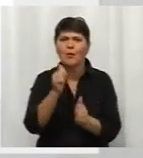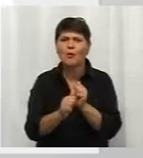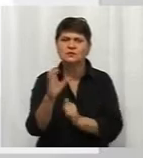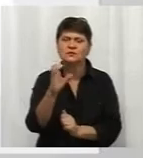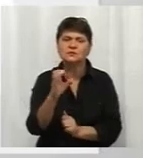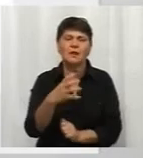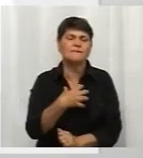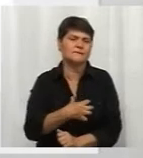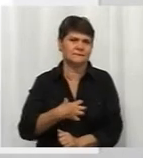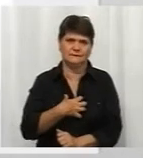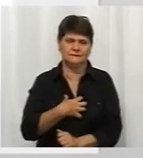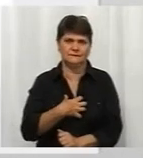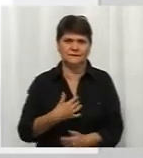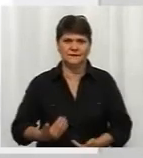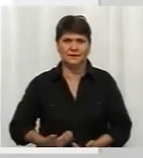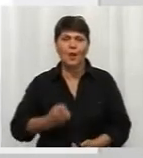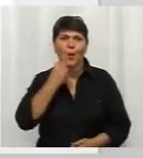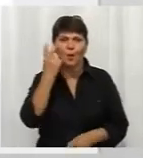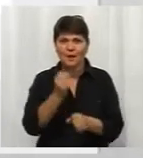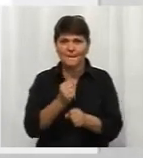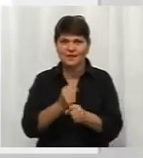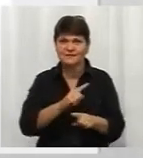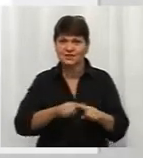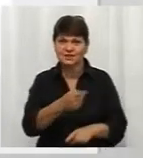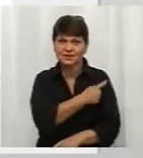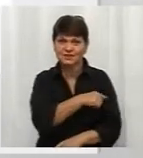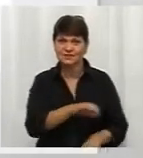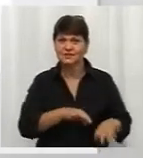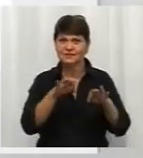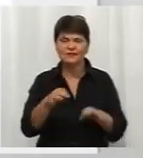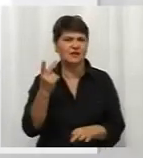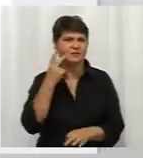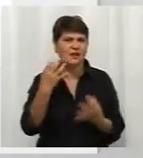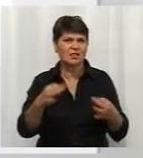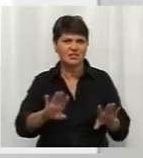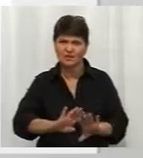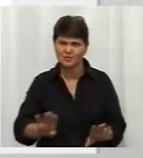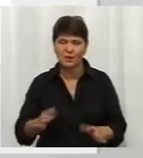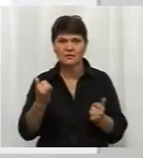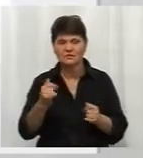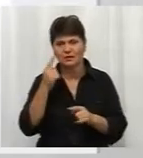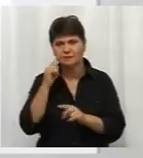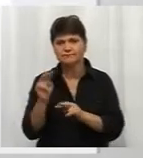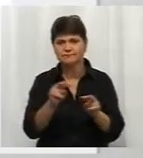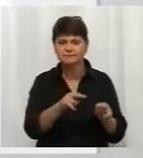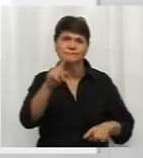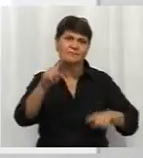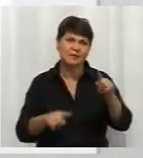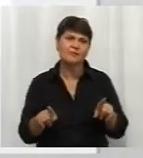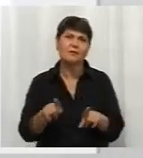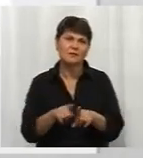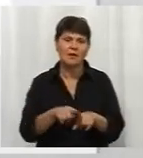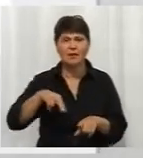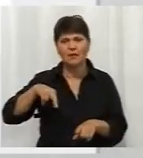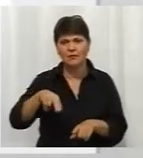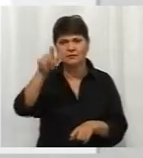вагу золота. Ще коли працювала на швидкій, часто не пропускали. Зараз теж спостерігаю іноді таку картину, ну і